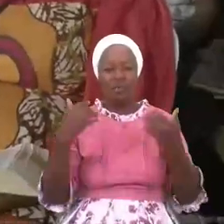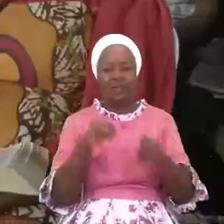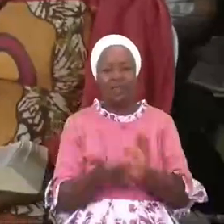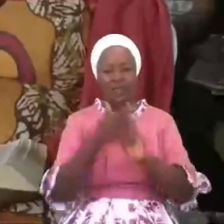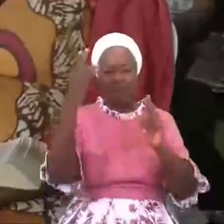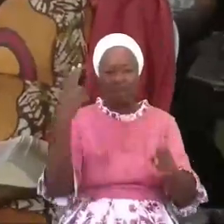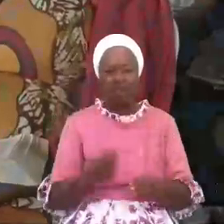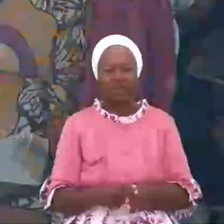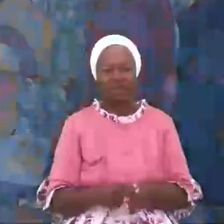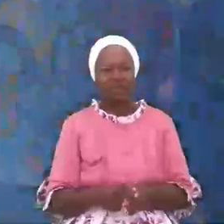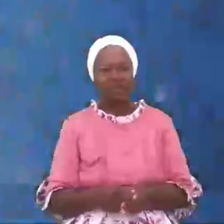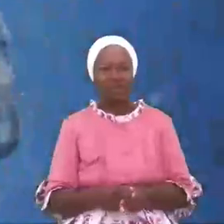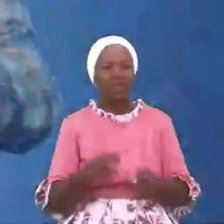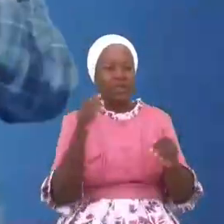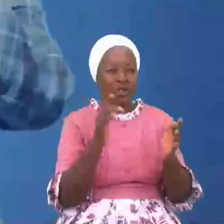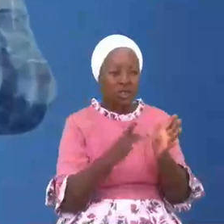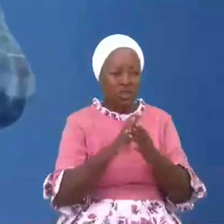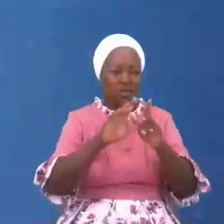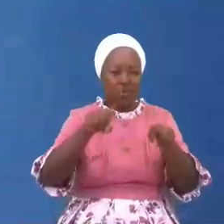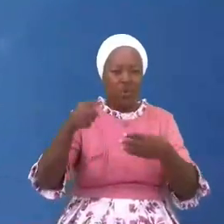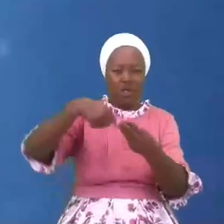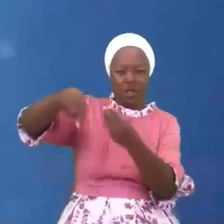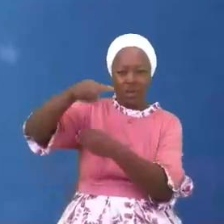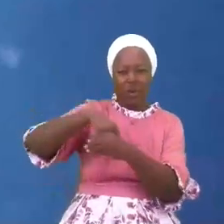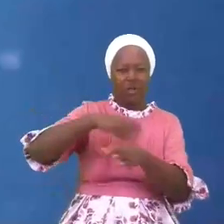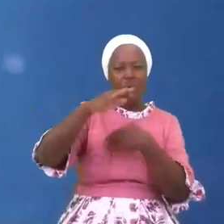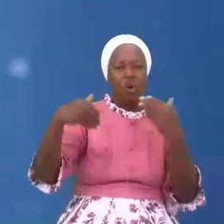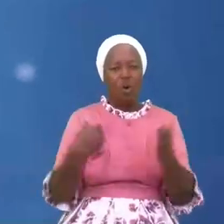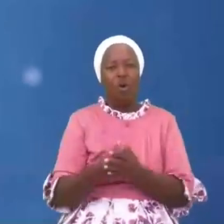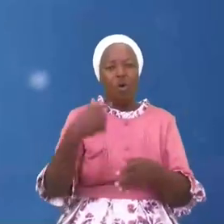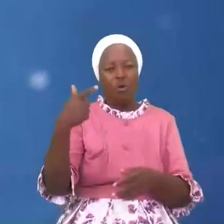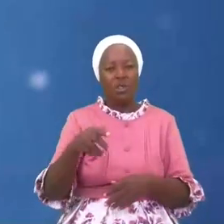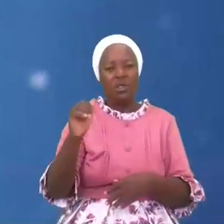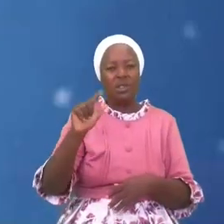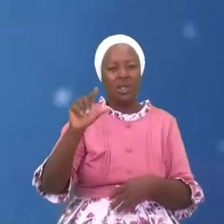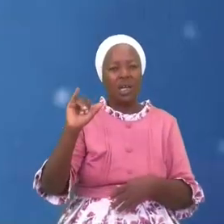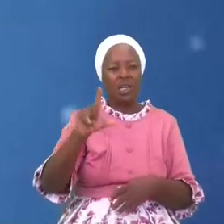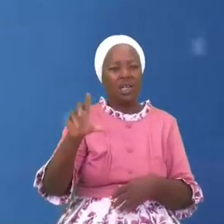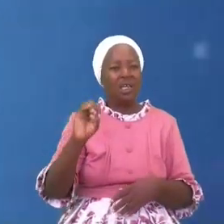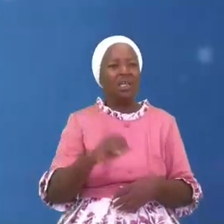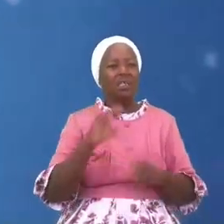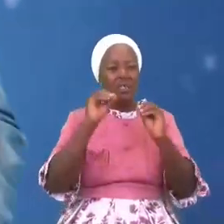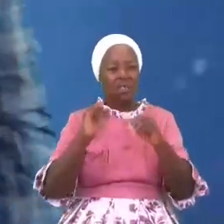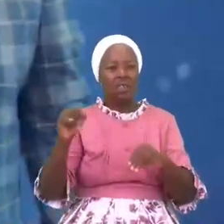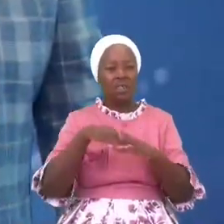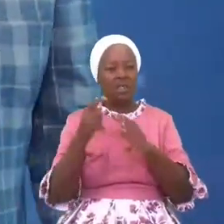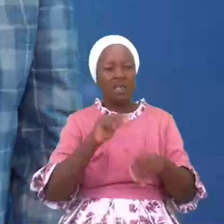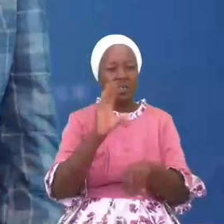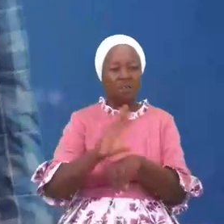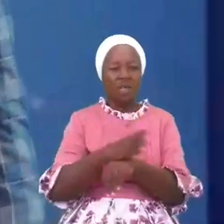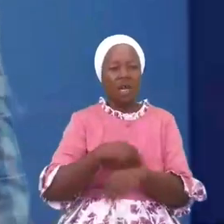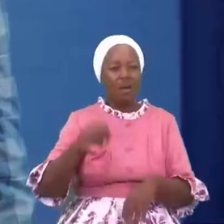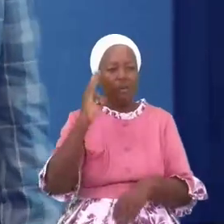de Jésus. Jésus-Christ parcourait toute la Galilée, enseignant dans les synagogues, prêchant la